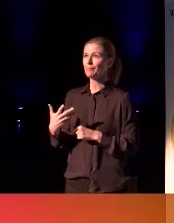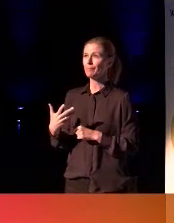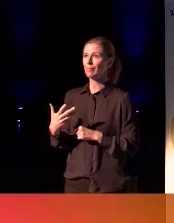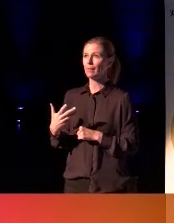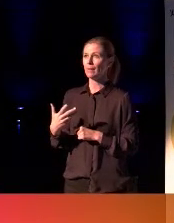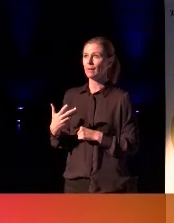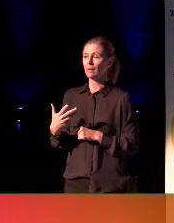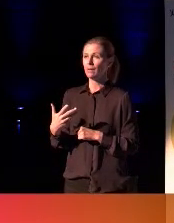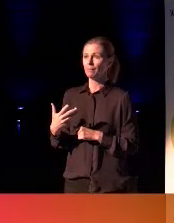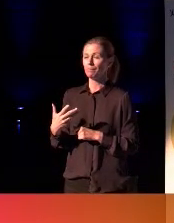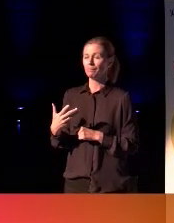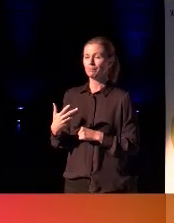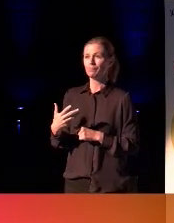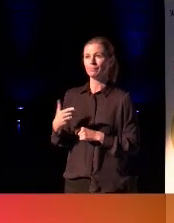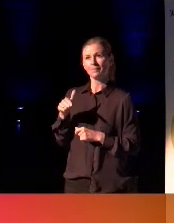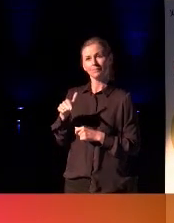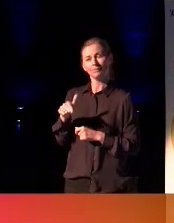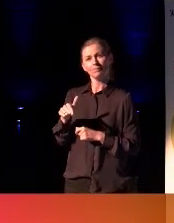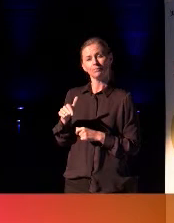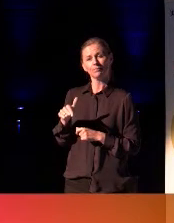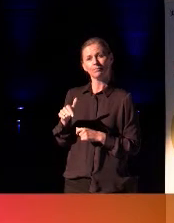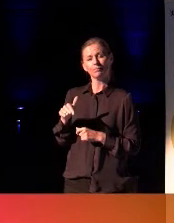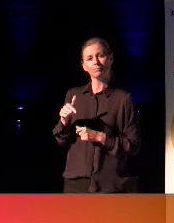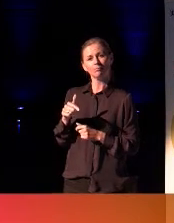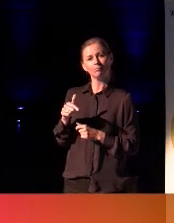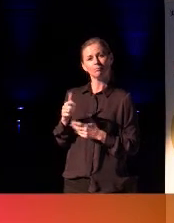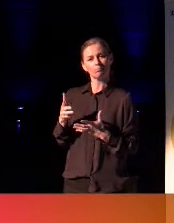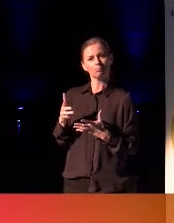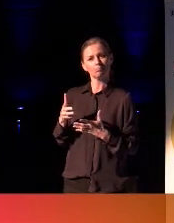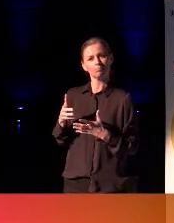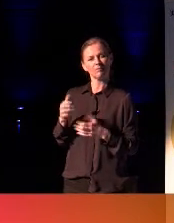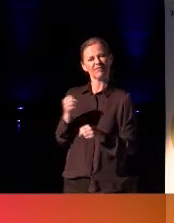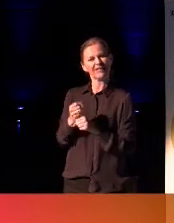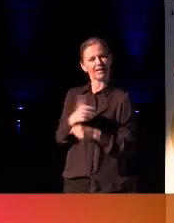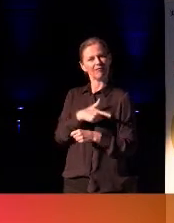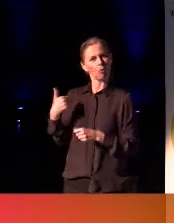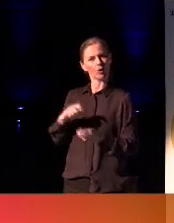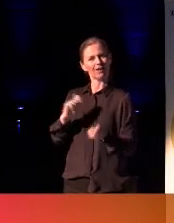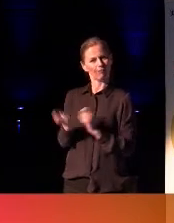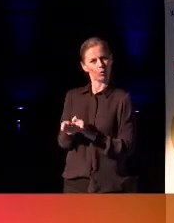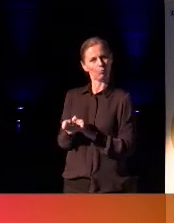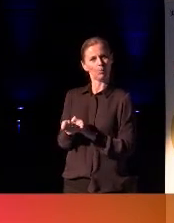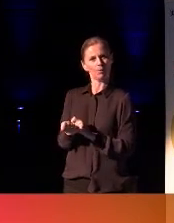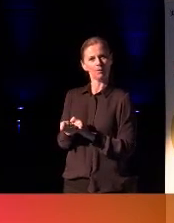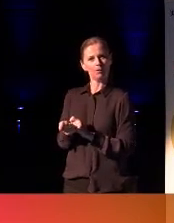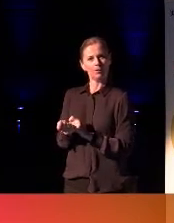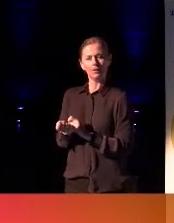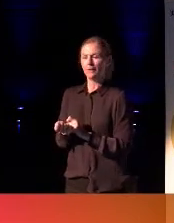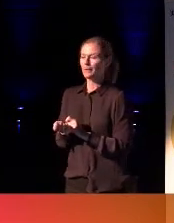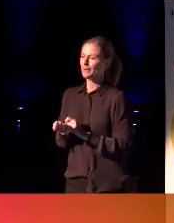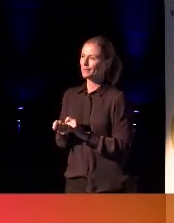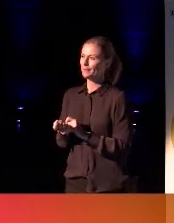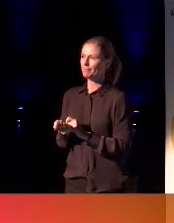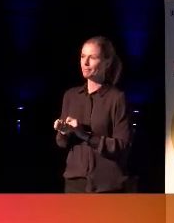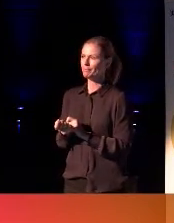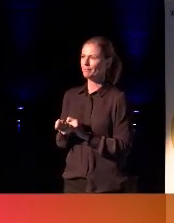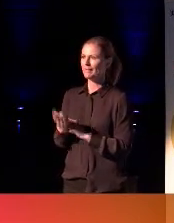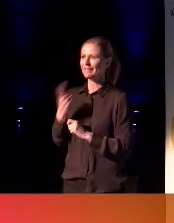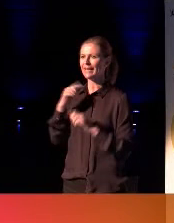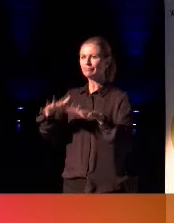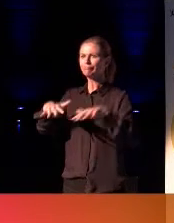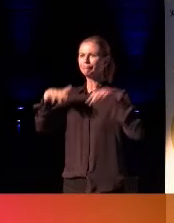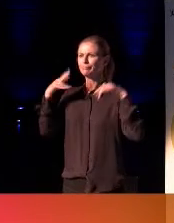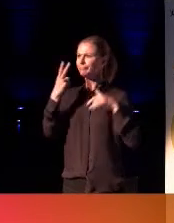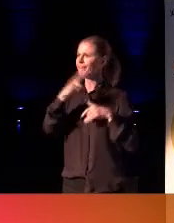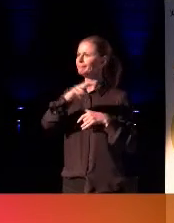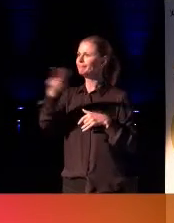at dette her egentlig på en måte vår reform da. Det er jo når jeg ser I salen